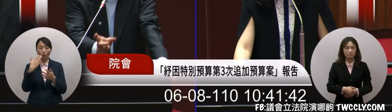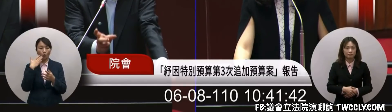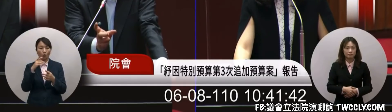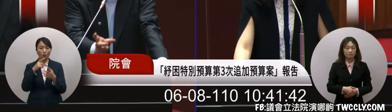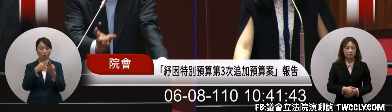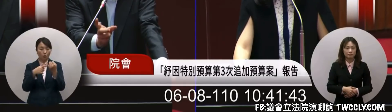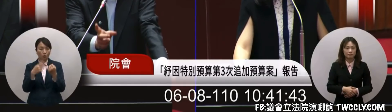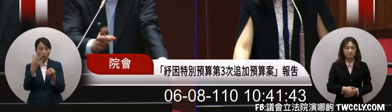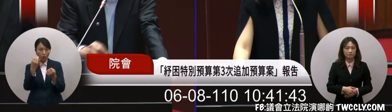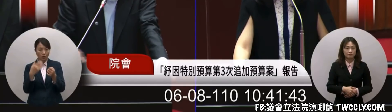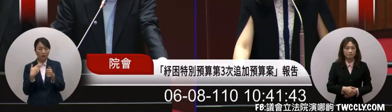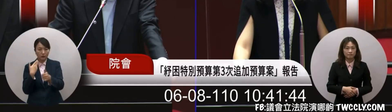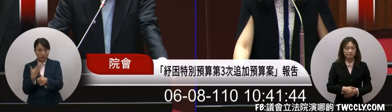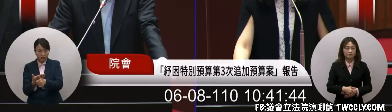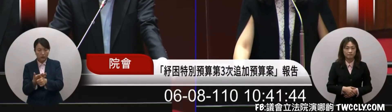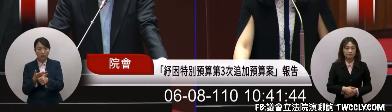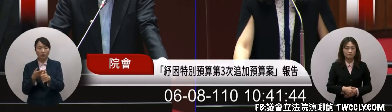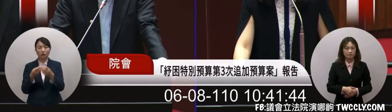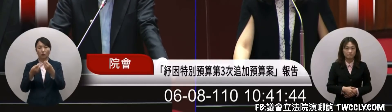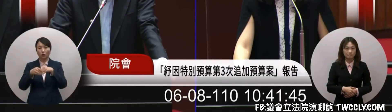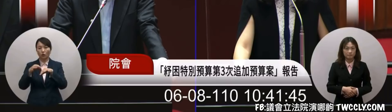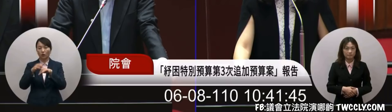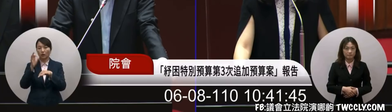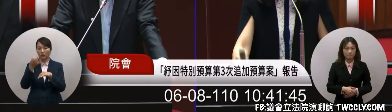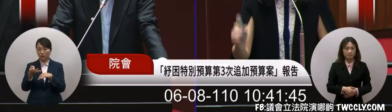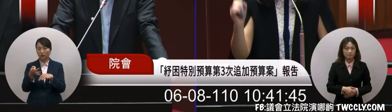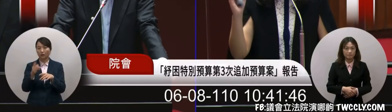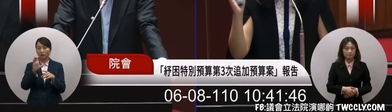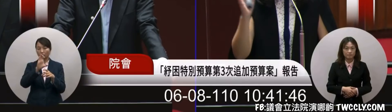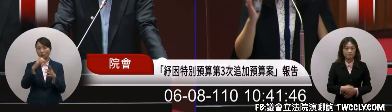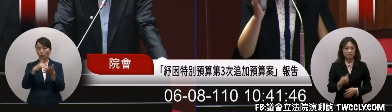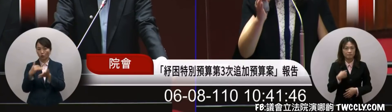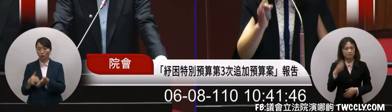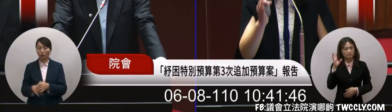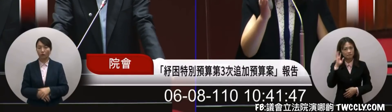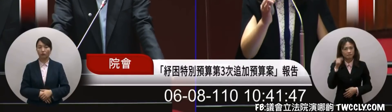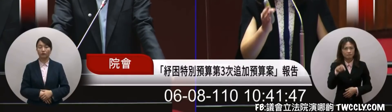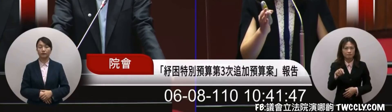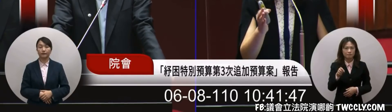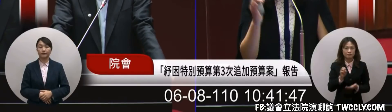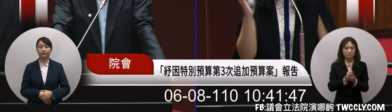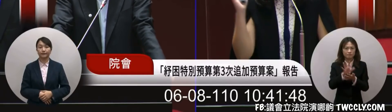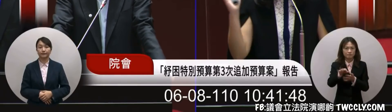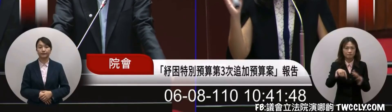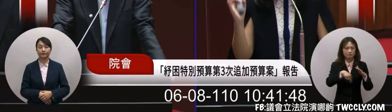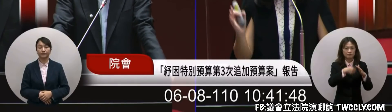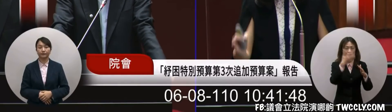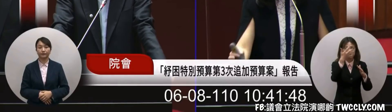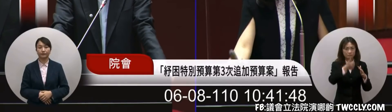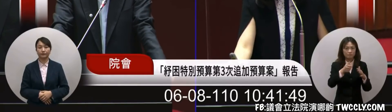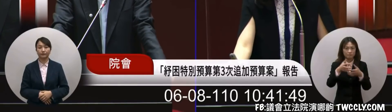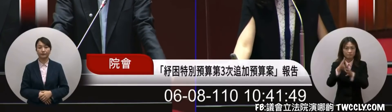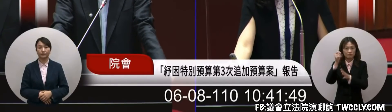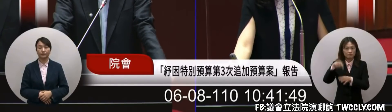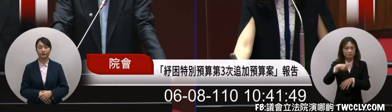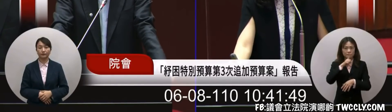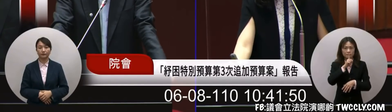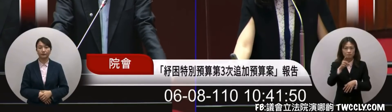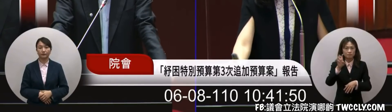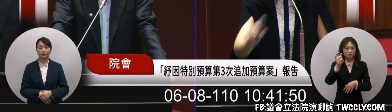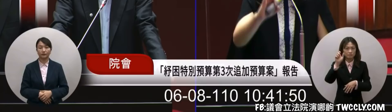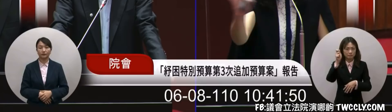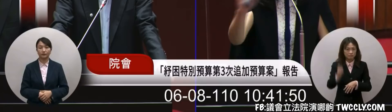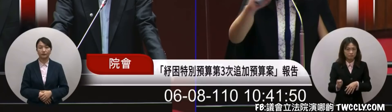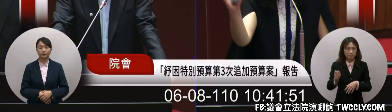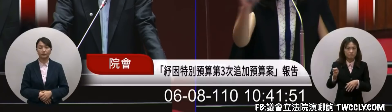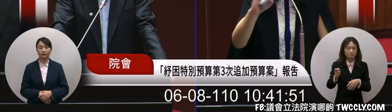定的量就给予一定的奖励金，用这样方式来。 我这样听起来，其实部长跟院长哦，其实你们在喊出40亿全民施打疫苗免